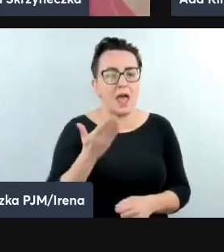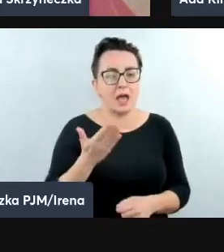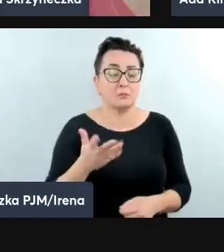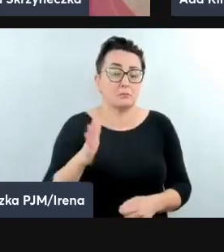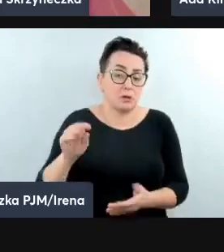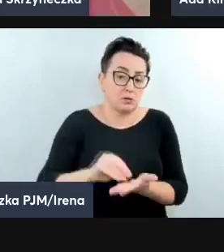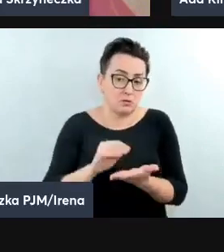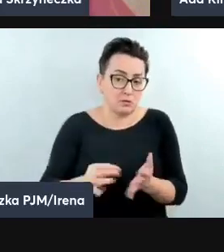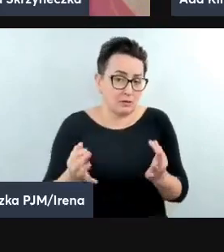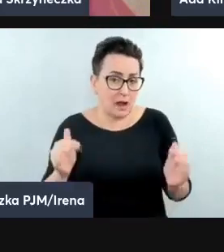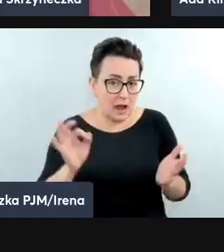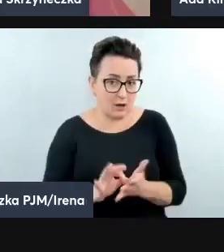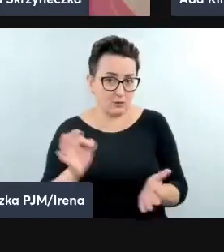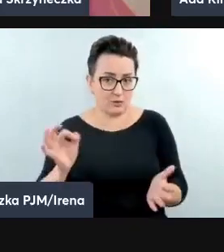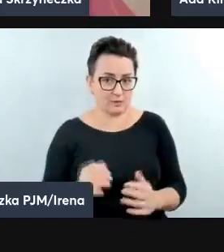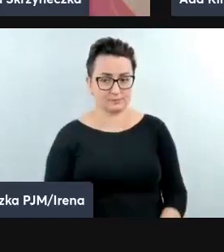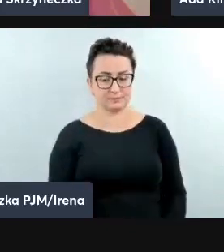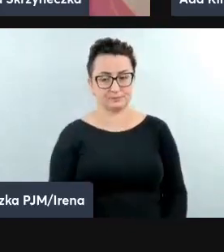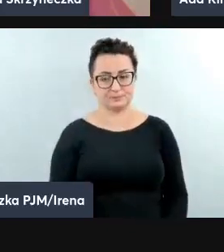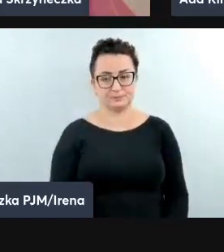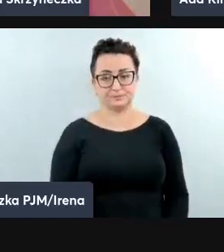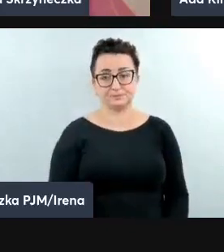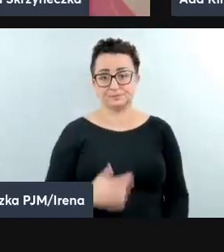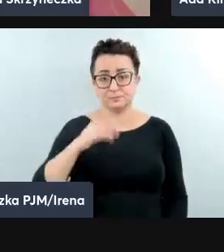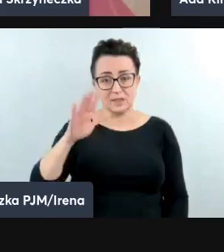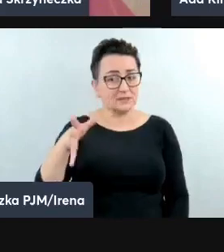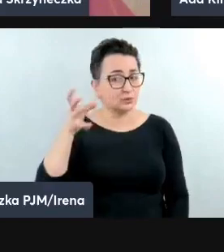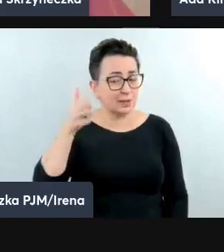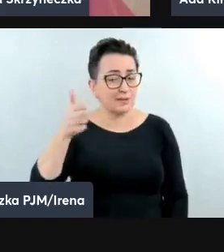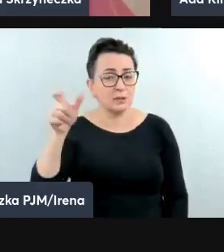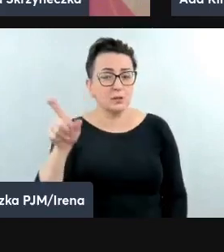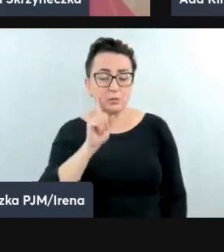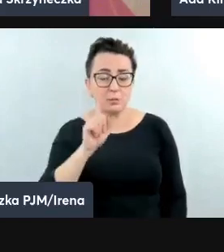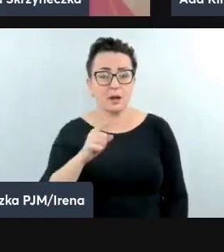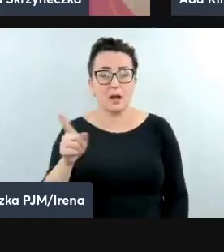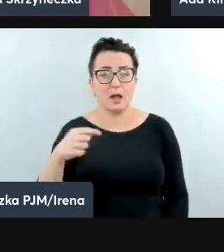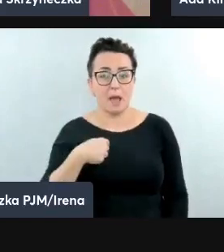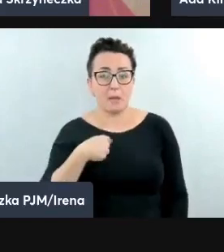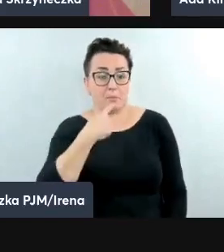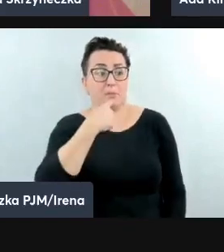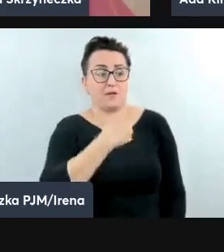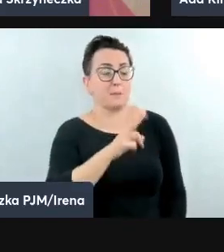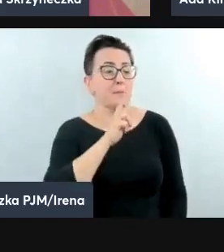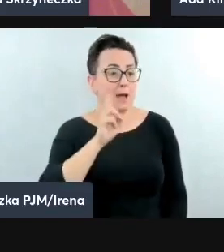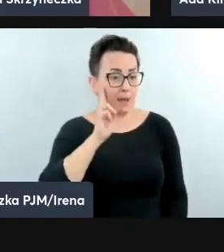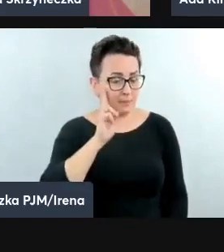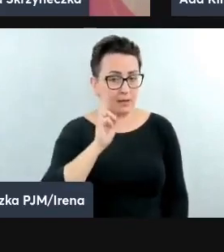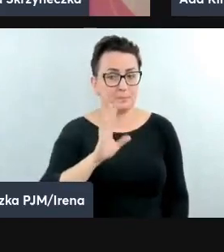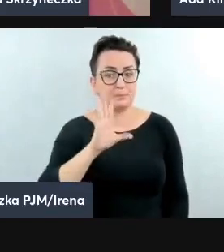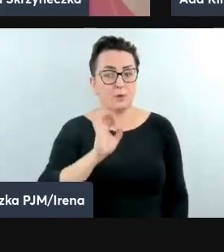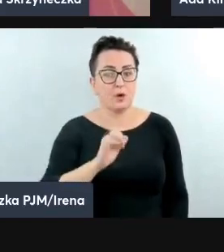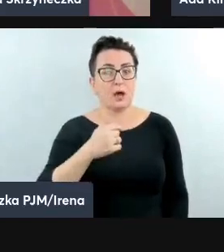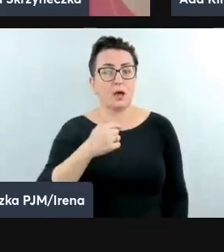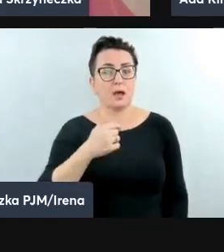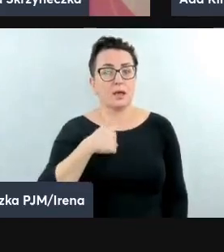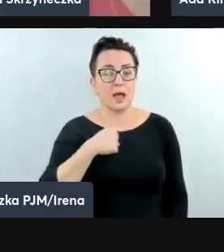nawet usłyszałam od jednego chłopca, że powie mamie, bo jak ja powiedziałam, że miesiączka nie powinna boleć, to on powiedział, że jego mama co miesiąc bardzo źle się czuje i że on w takim